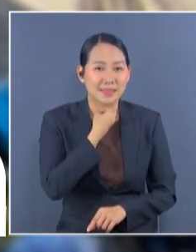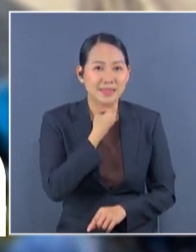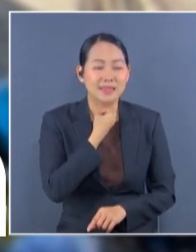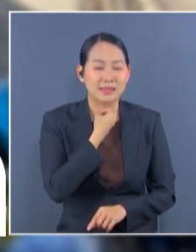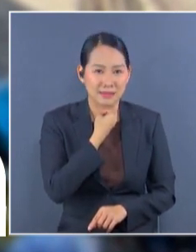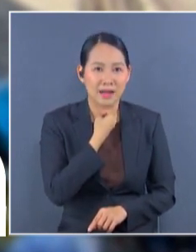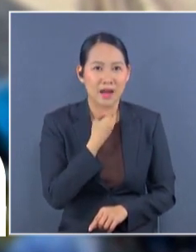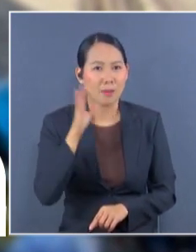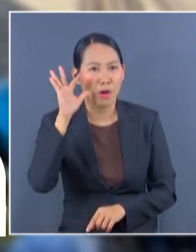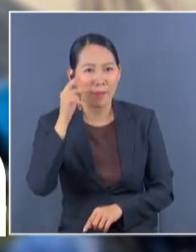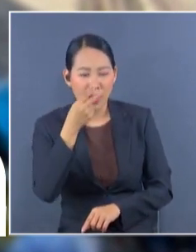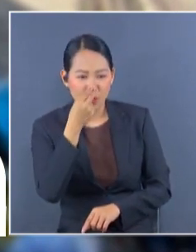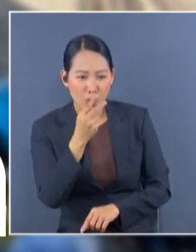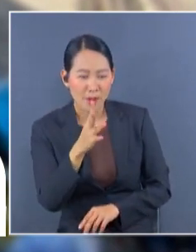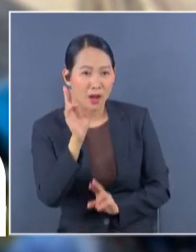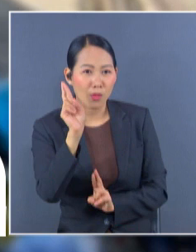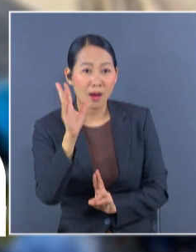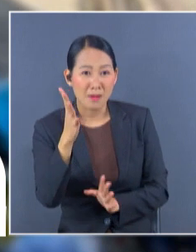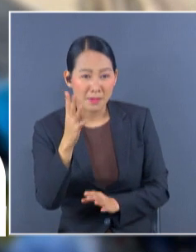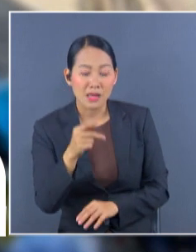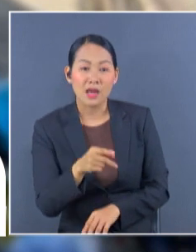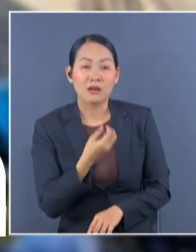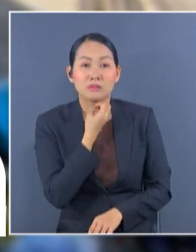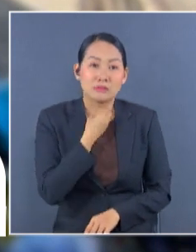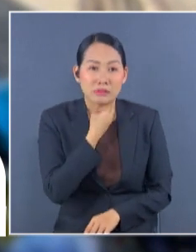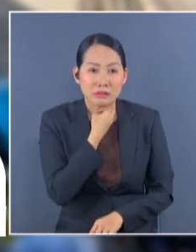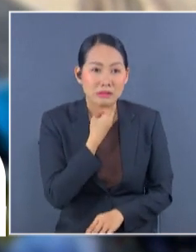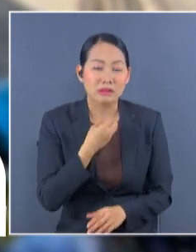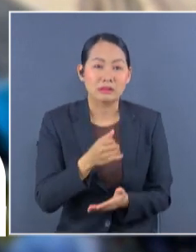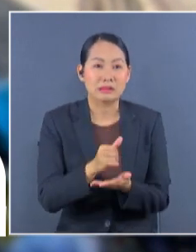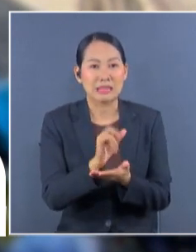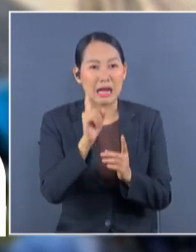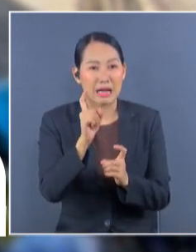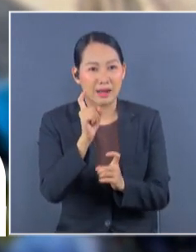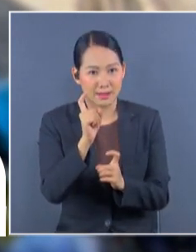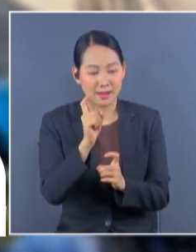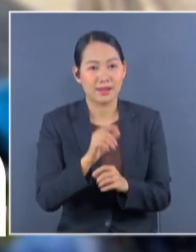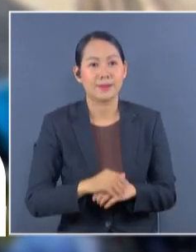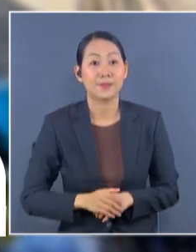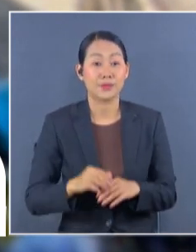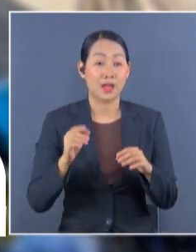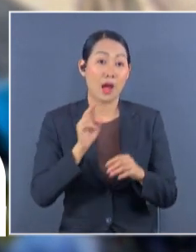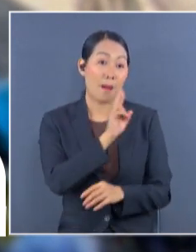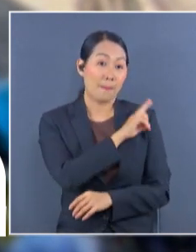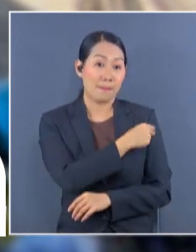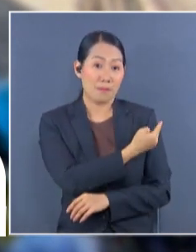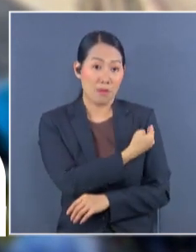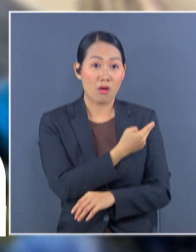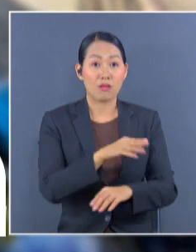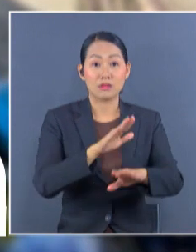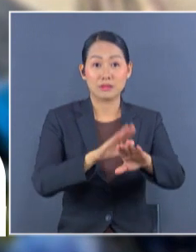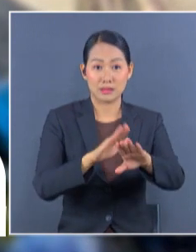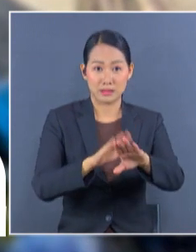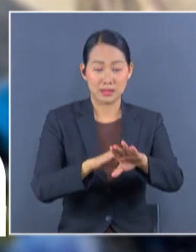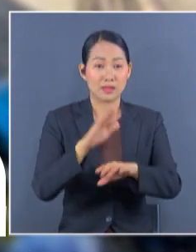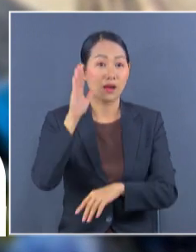ได้เนี่ย ครับ คุณหมอจากสถาบันแห่งชาติเพื่อการพัฒนาเด็กและครอบครัวก็แสดงความเห็นเอาไว้นะครับบอกว่าผู้ปกครองเนี่ยไม่ควรจะ